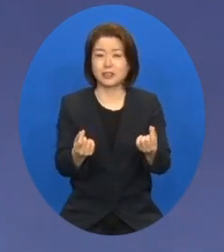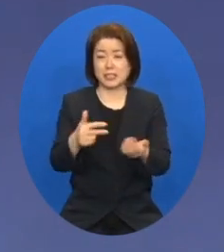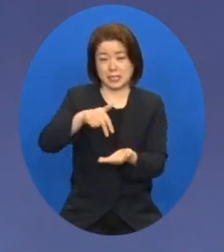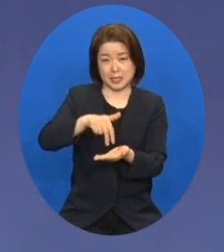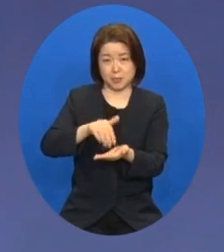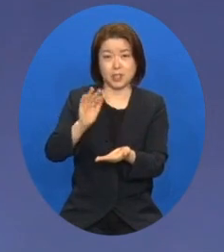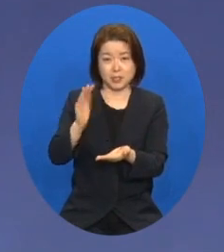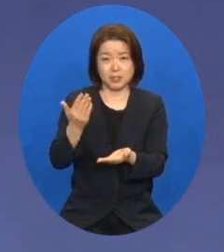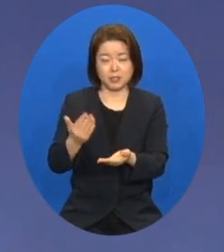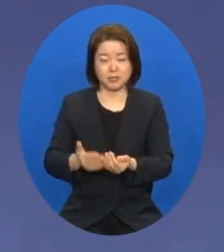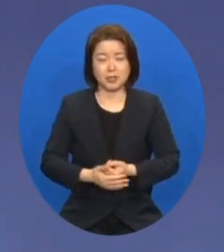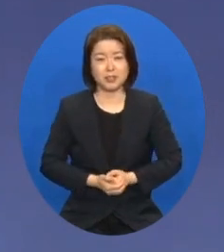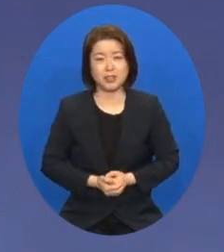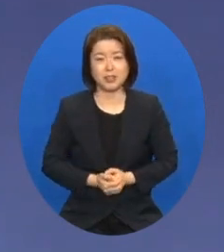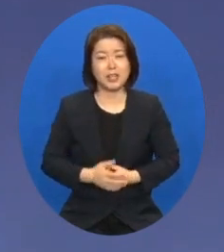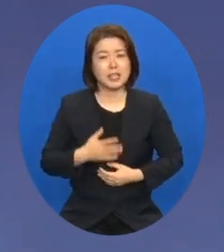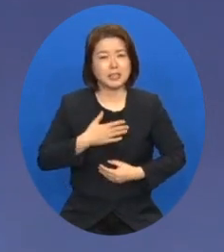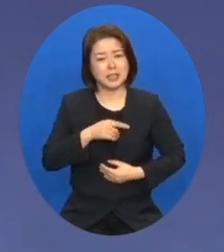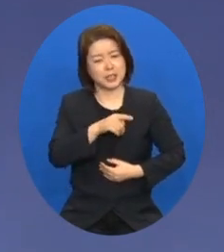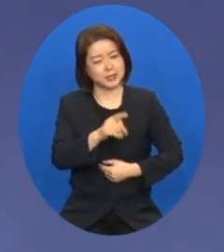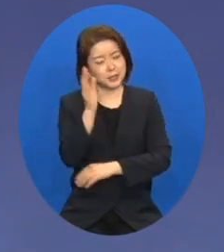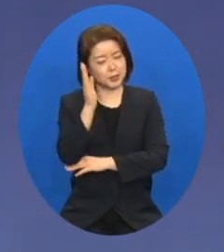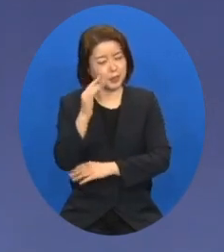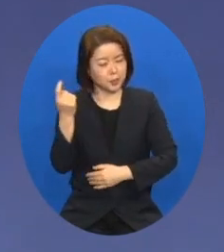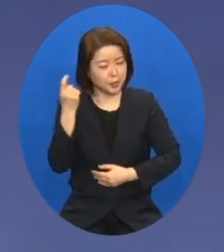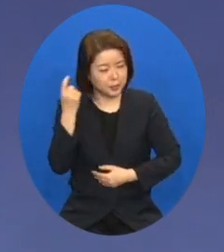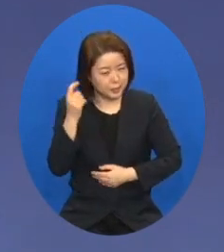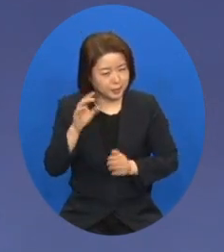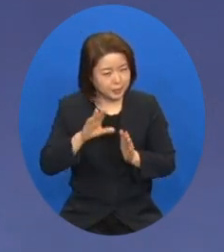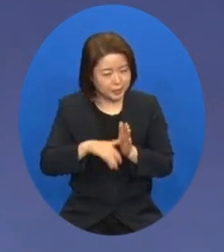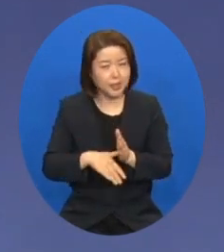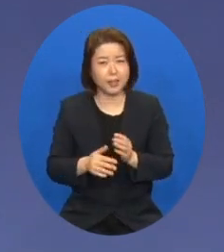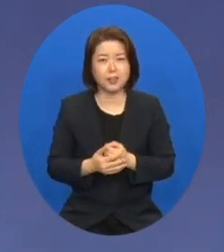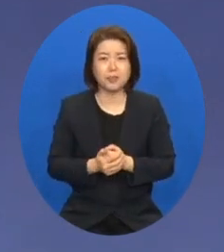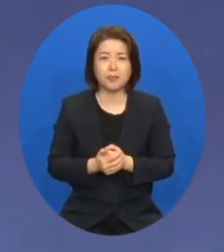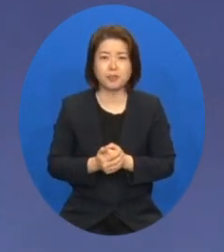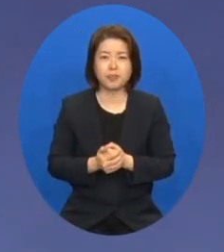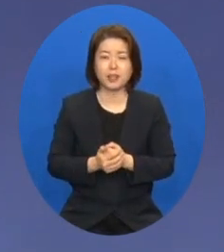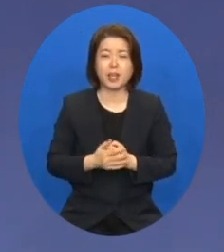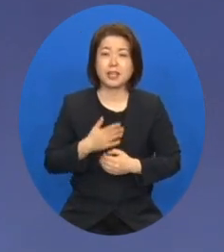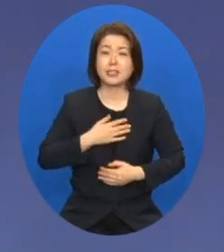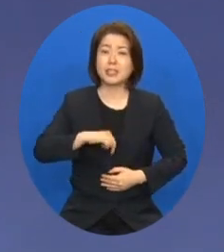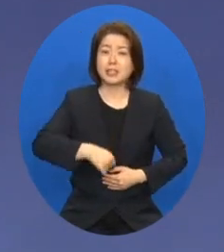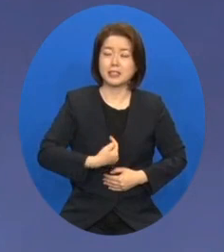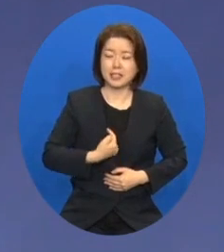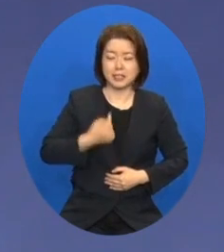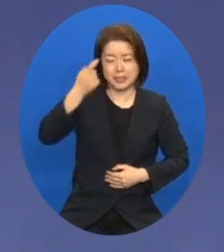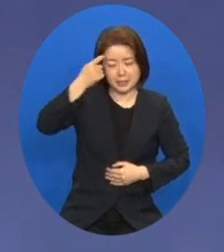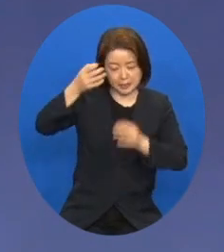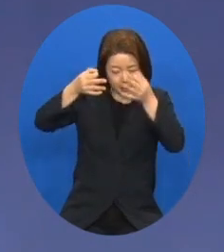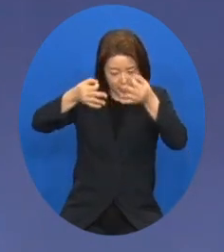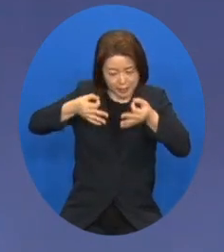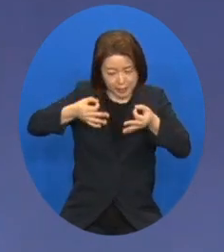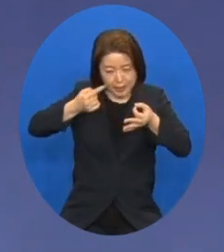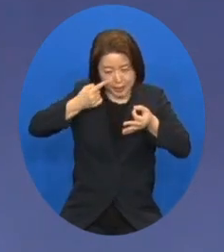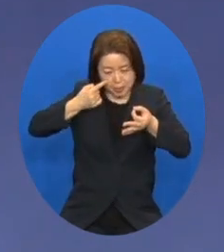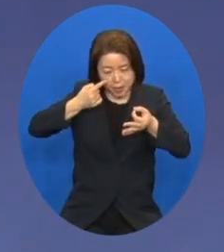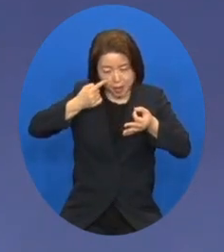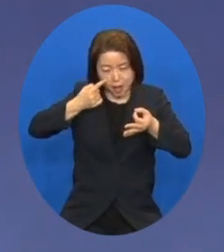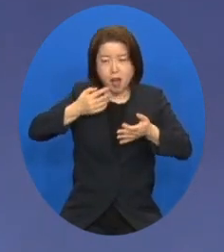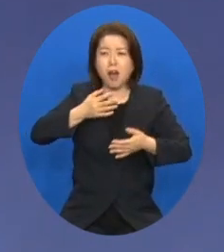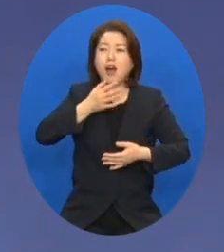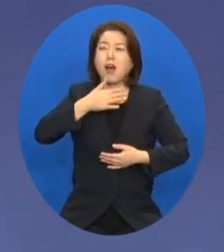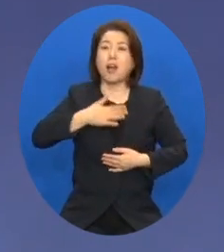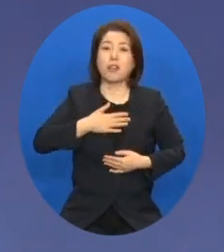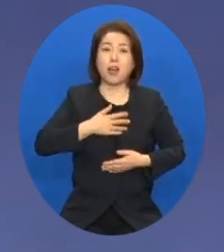처지가 되는 거죠 제가 그 설교를 들으면서 저 자신을 생각했습니다 저는 주님의